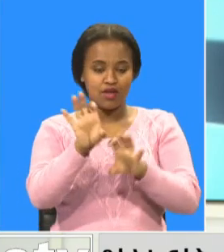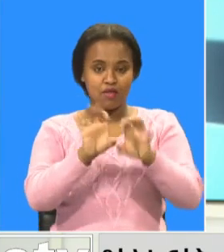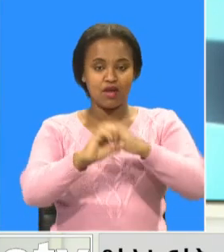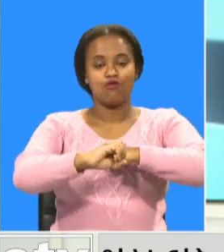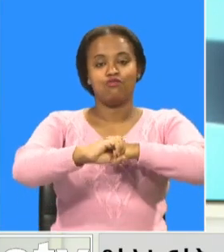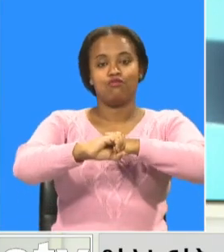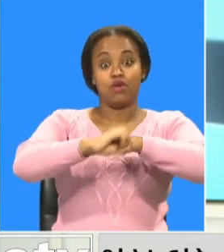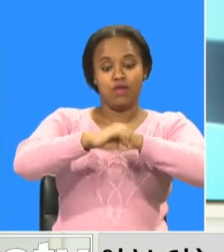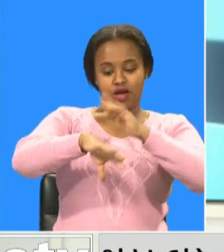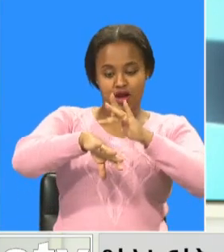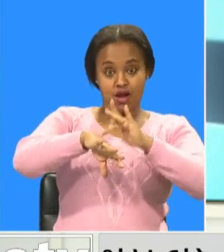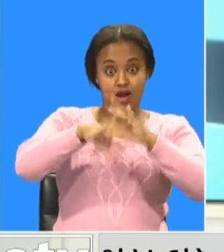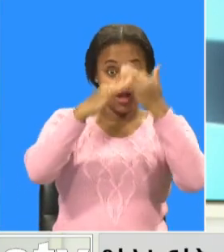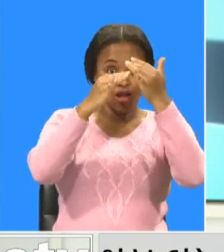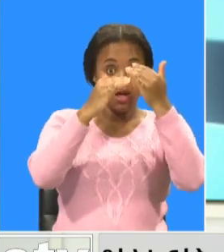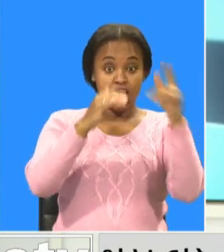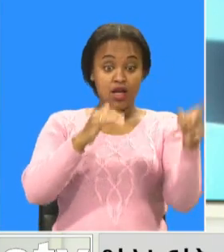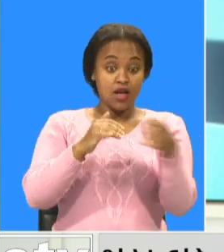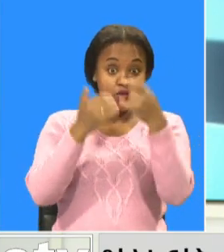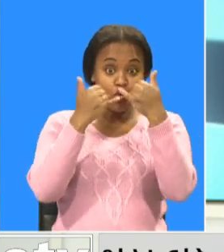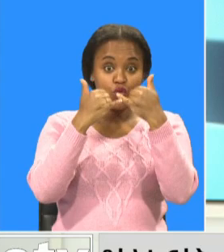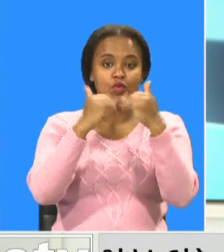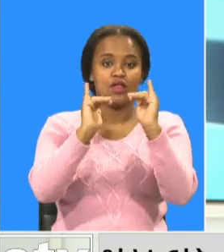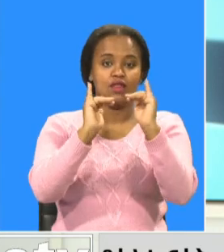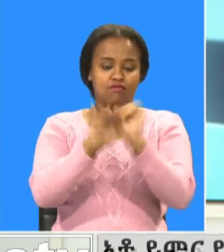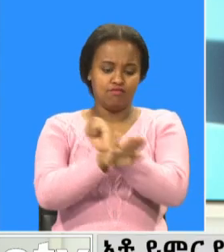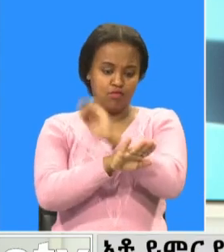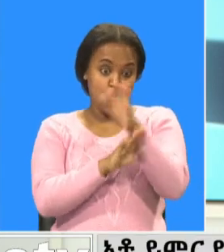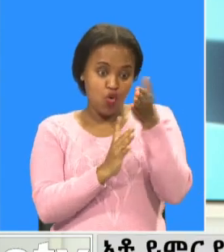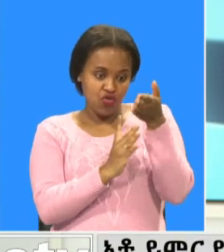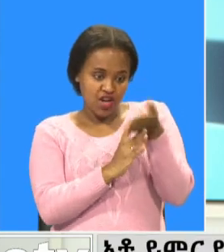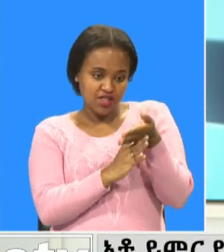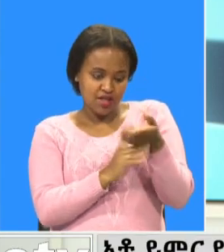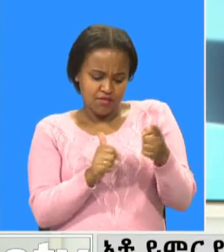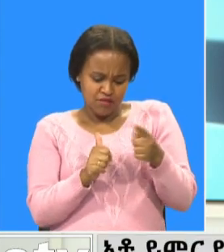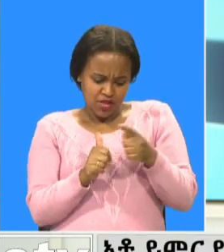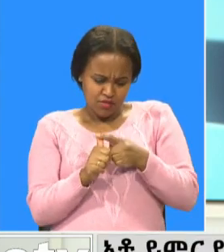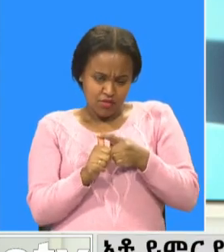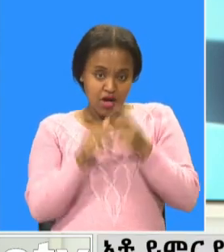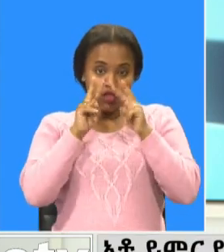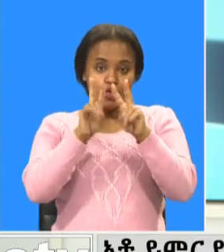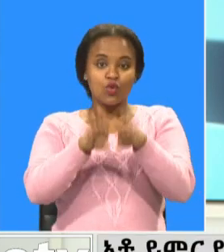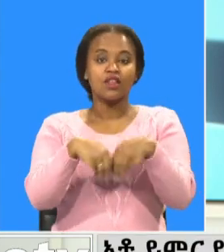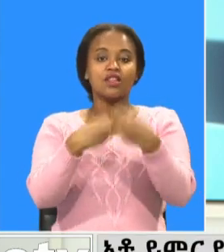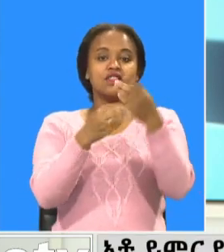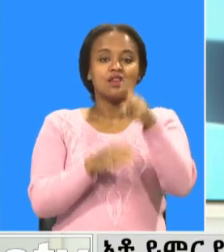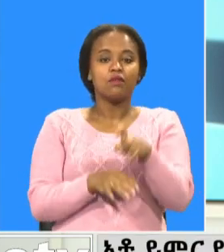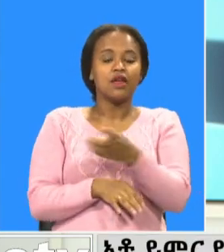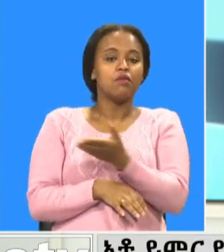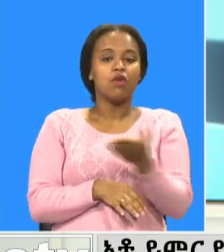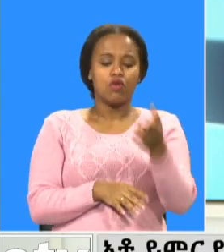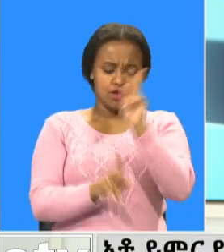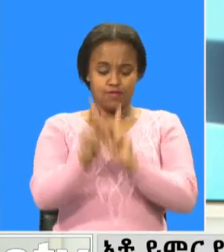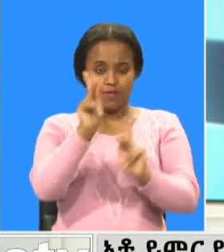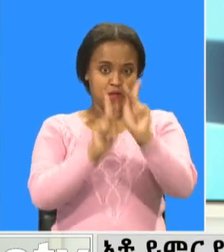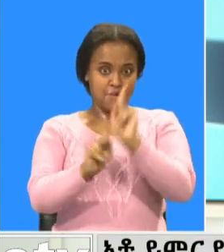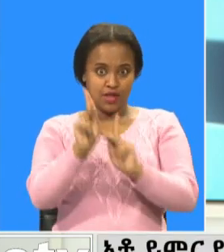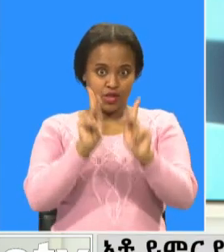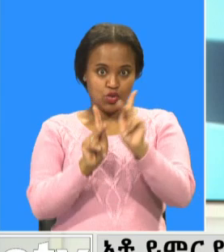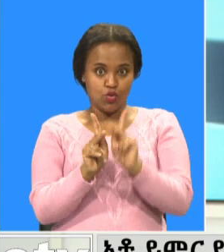በመከላከል ላይ እንደመሆኑ መጠን ከኮቪድ አንጻር መጀመሪያ ትኩረት ሊሰጥበት የሚገባው ነገር ህብረተሰቡ